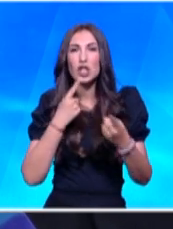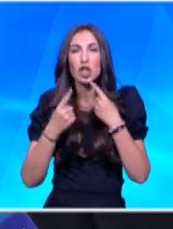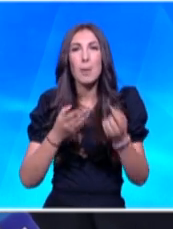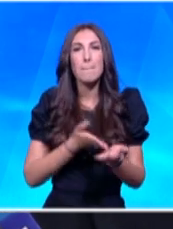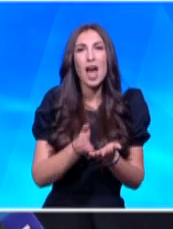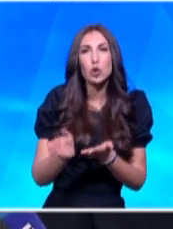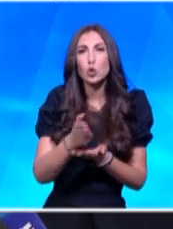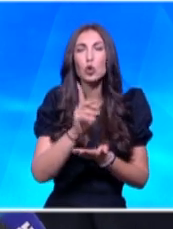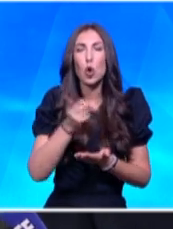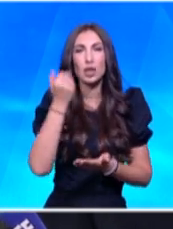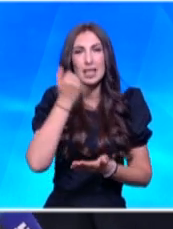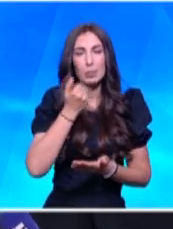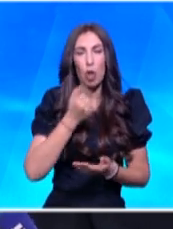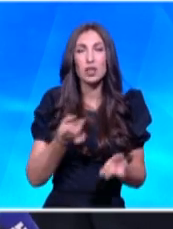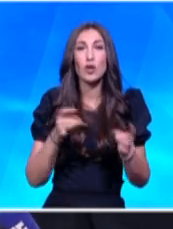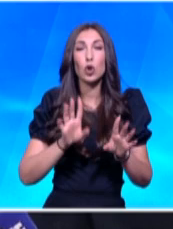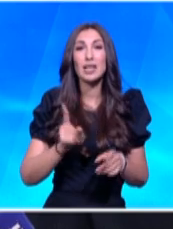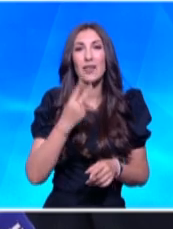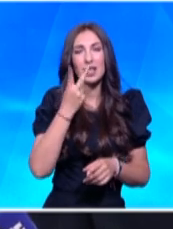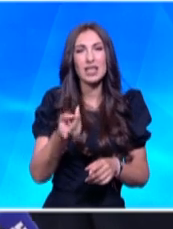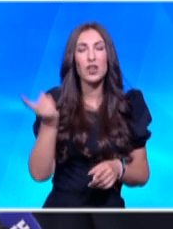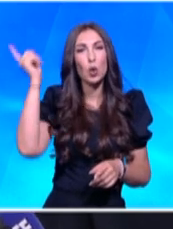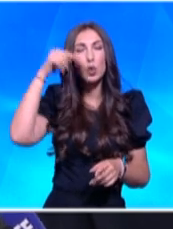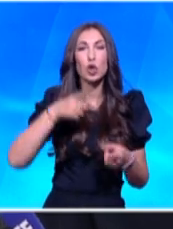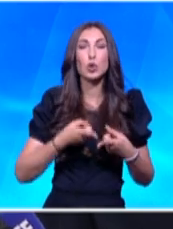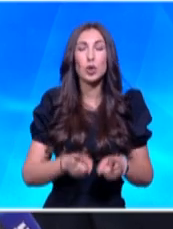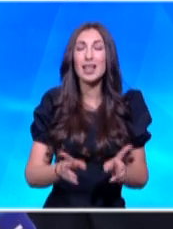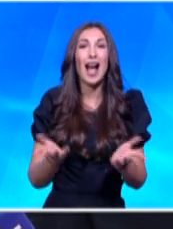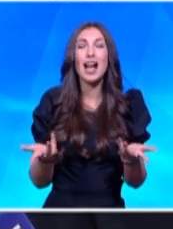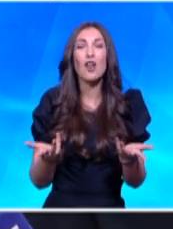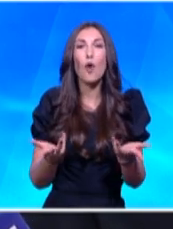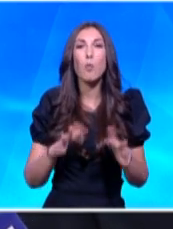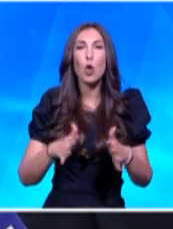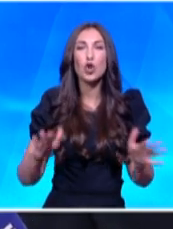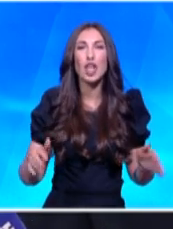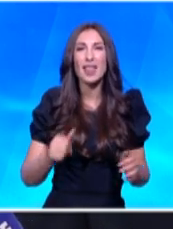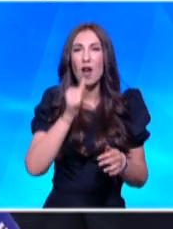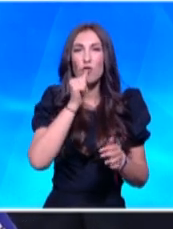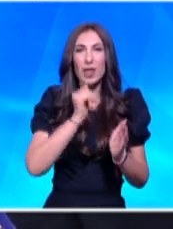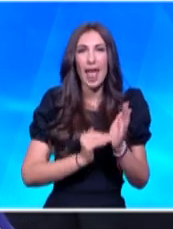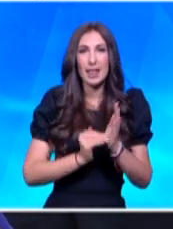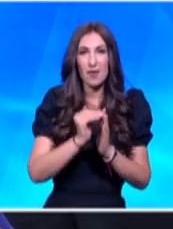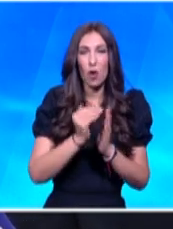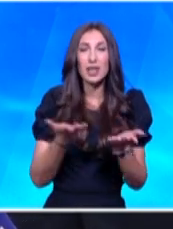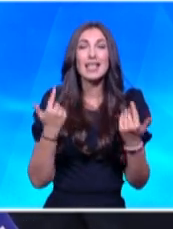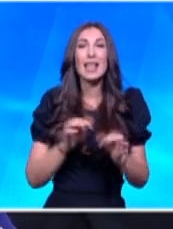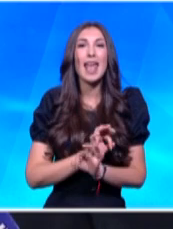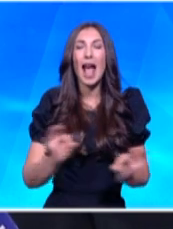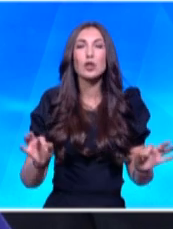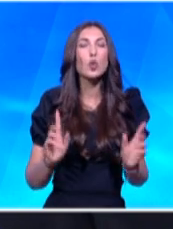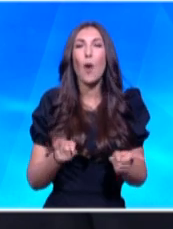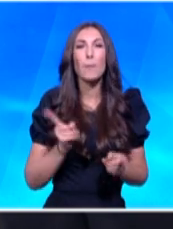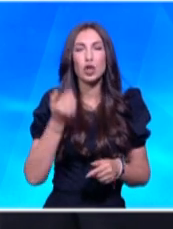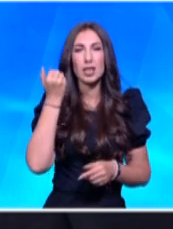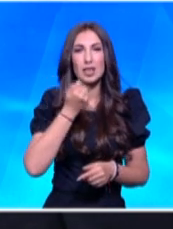могат да се използват, но трябва да се види утре сутринта какво е положението с нивото на водата, за да е ясно какво може да се използва.